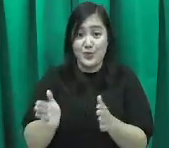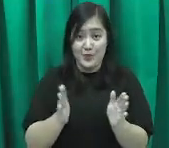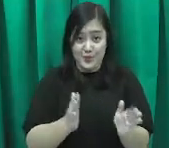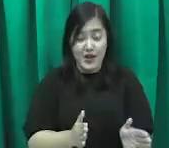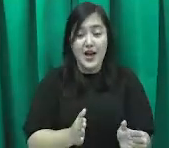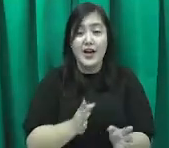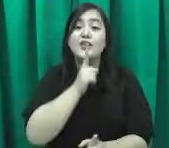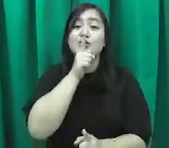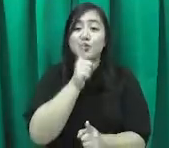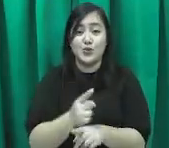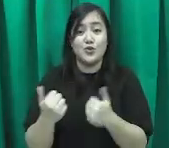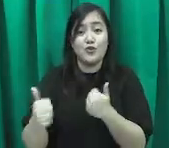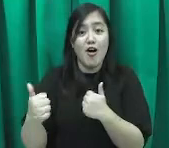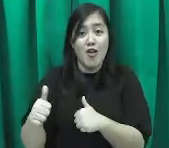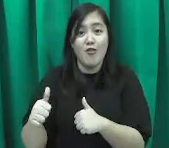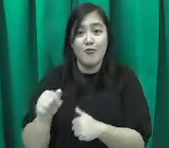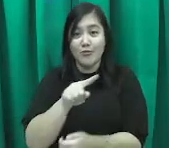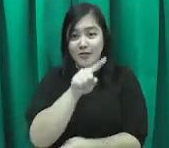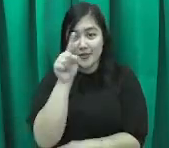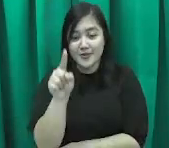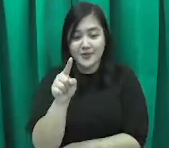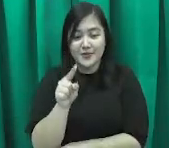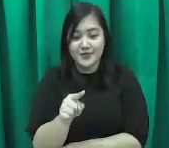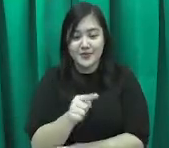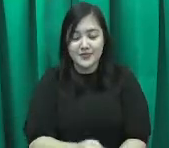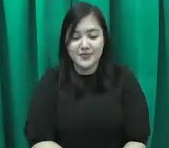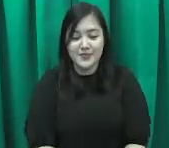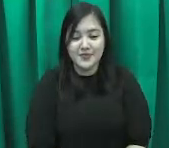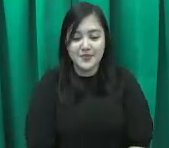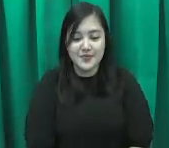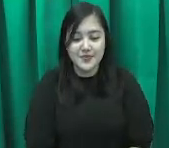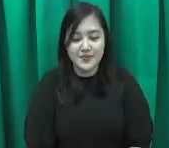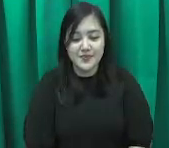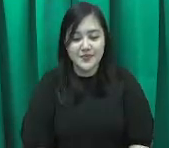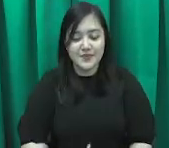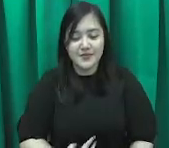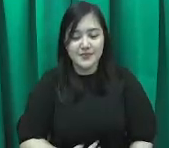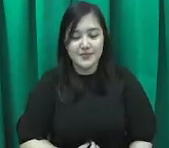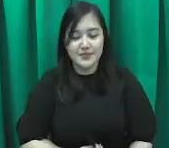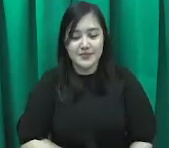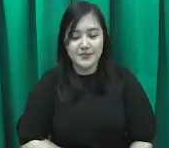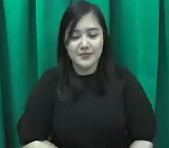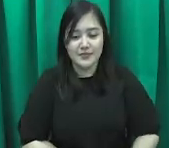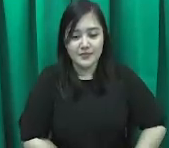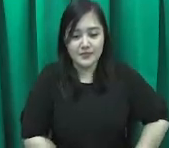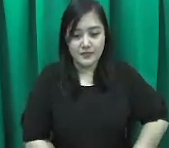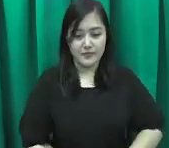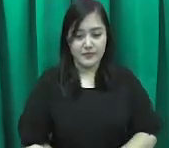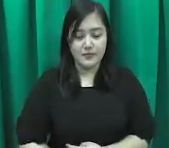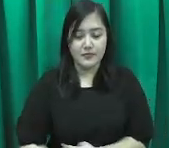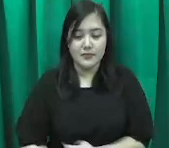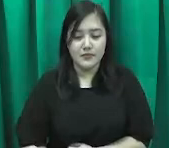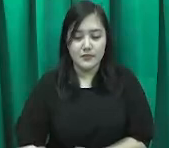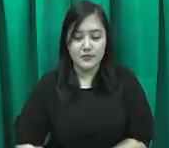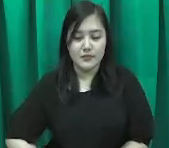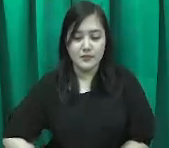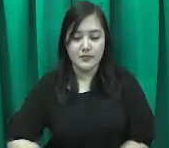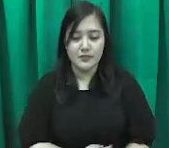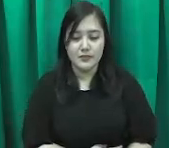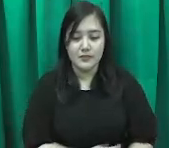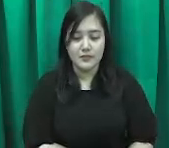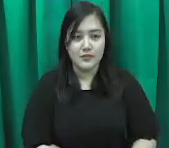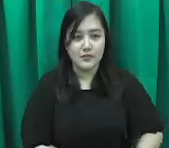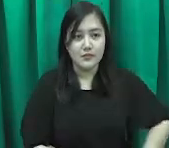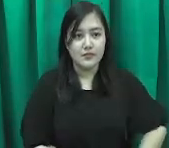Kaya napakaganda itong yung iba thumbs up sila oh, sabi nga ni Sir Alejandro. Ay magsha-shout out muna tayo doon sa mga pastor na nanonood. Si Pastor